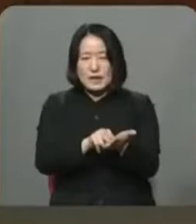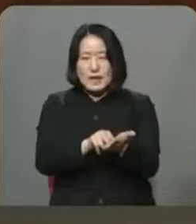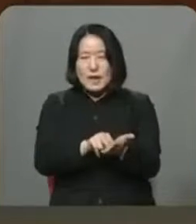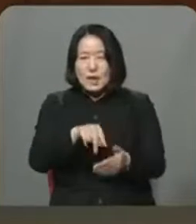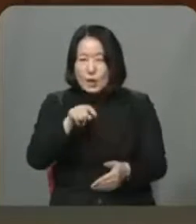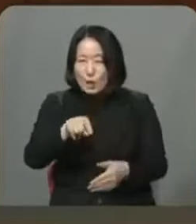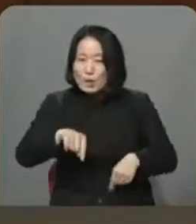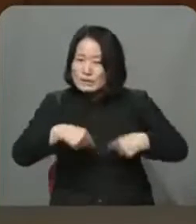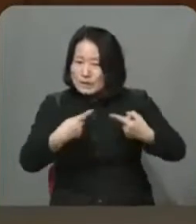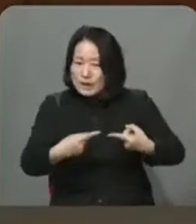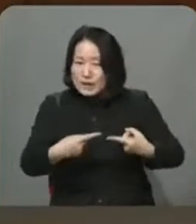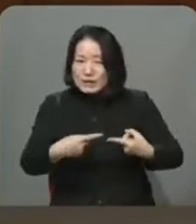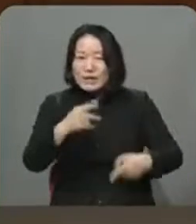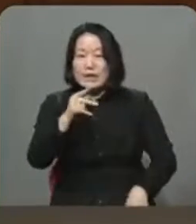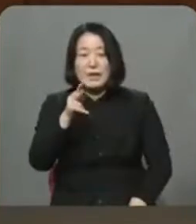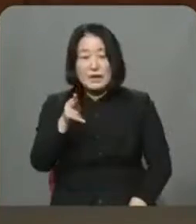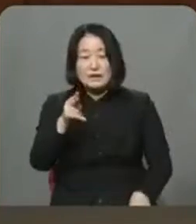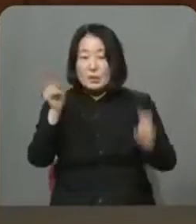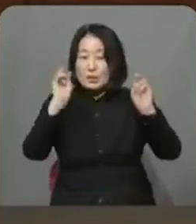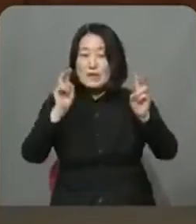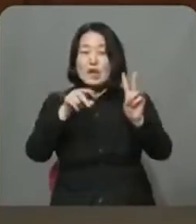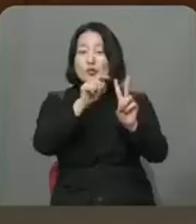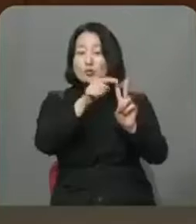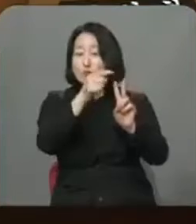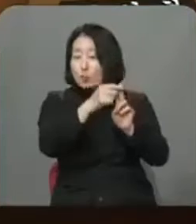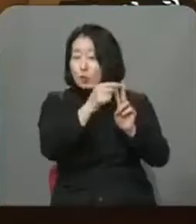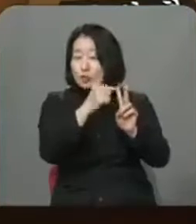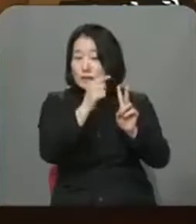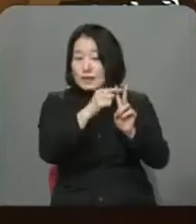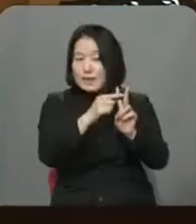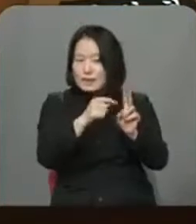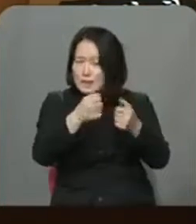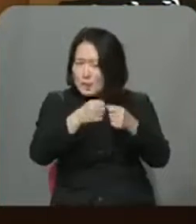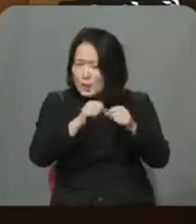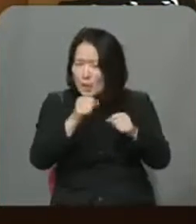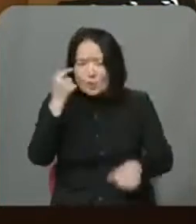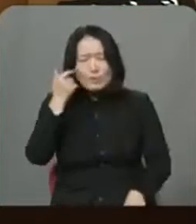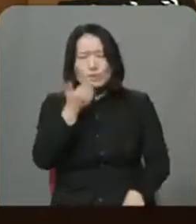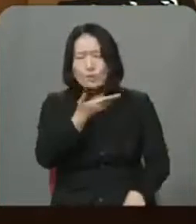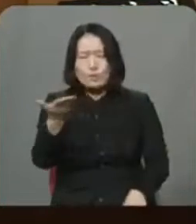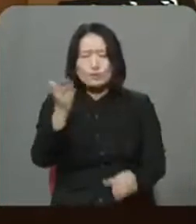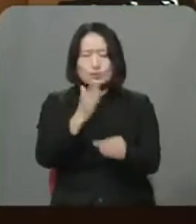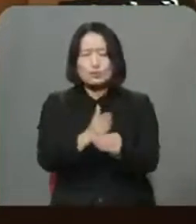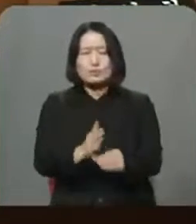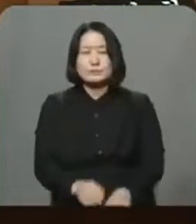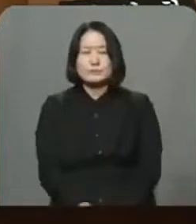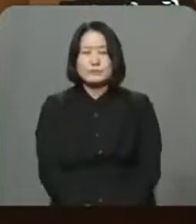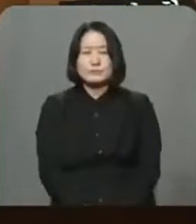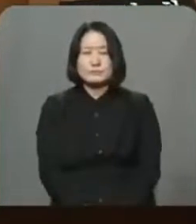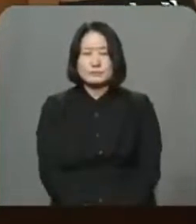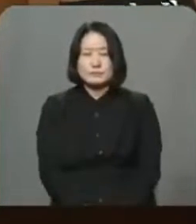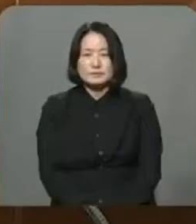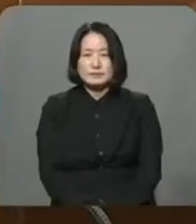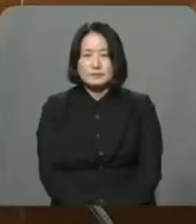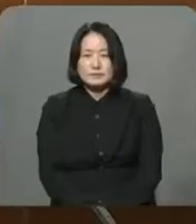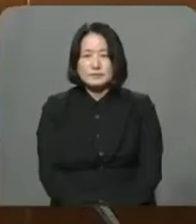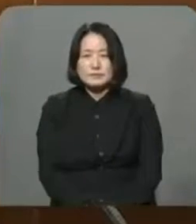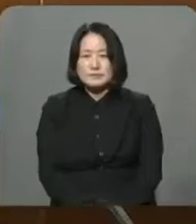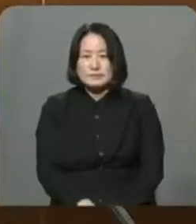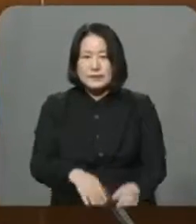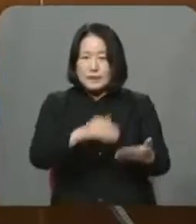입찰에 참여했던KH그룹 계열사 두 곳을 하나하나씩 짚어가며 담합이 아니냐고 따졌습니다. 지금 이렇게 말씀을